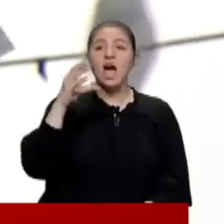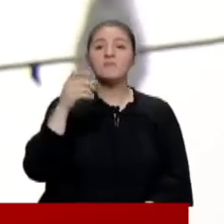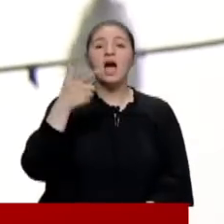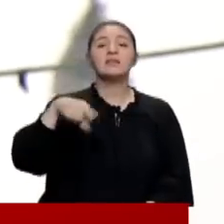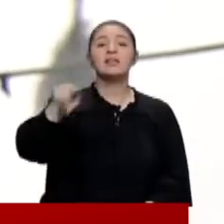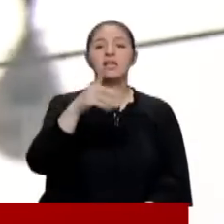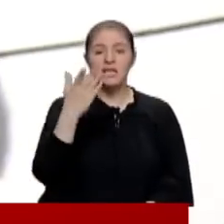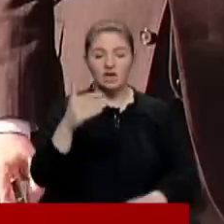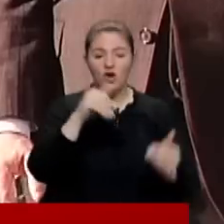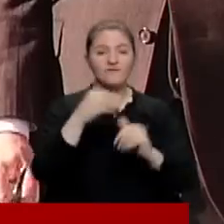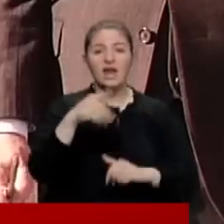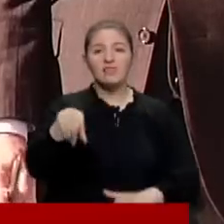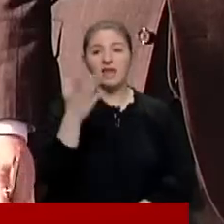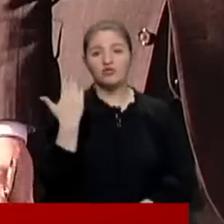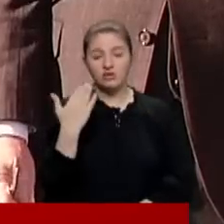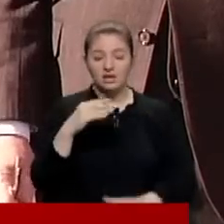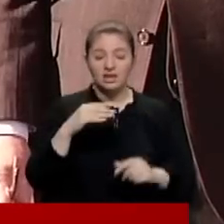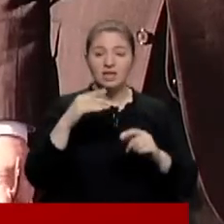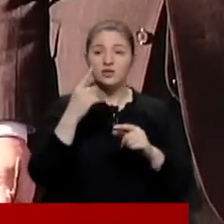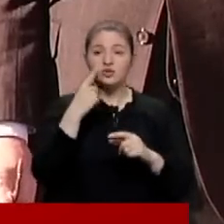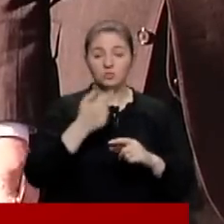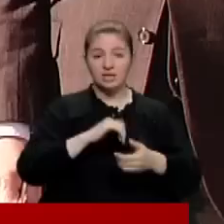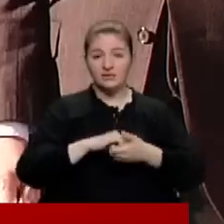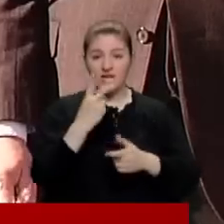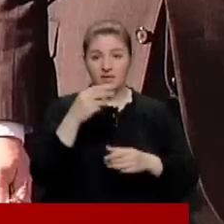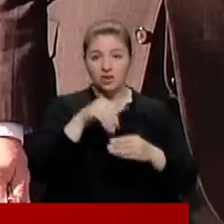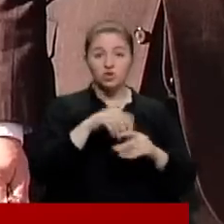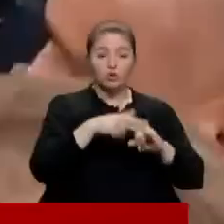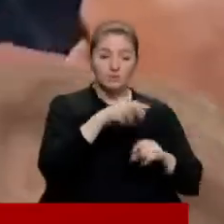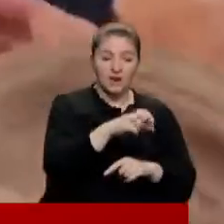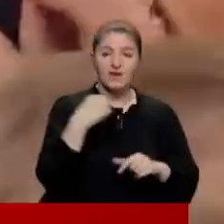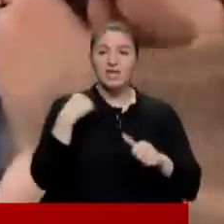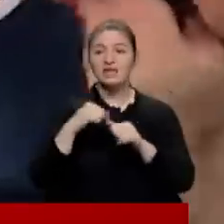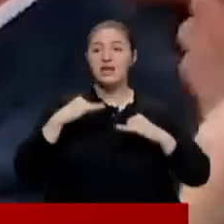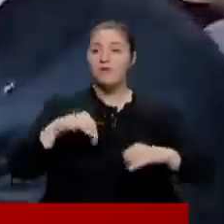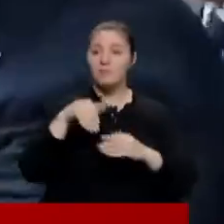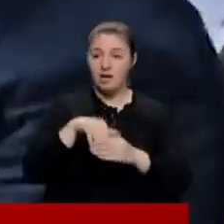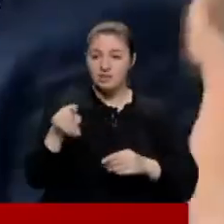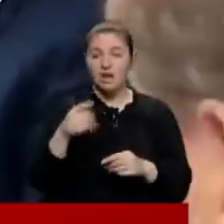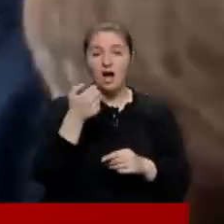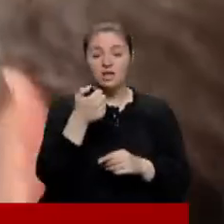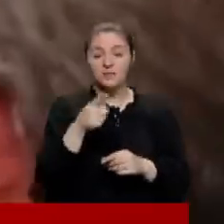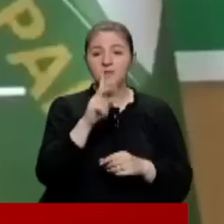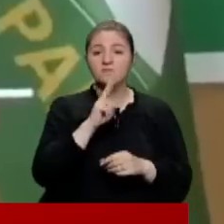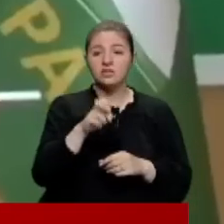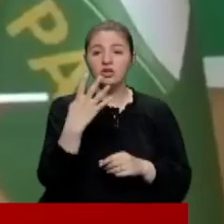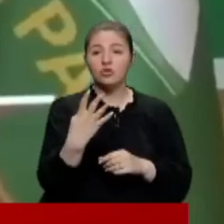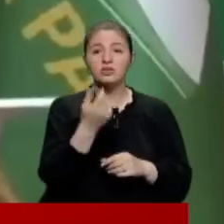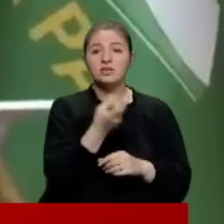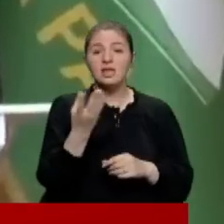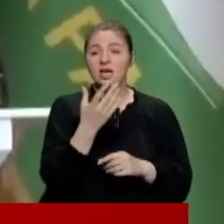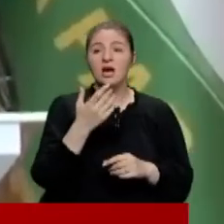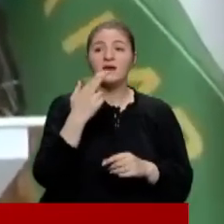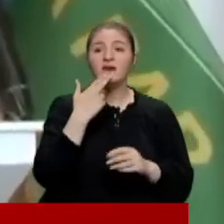Partili seçmenlerden. Cumhur İttifakı'nın iki partisi Hüdapar ve Yeniden Refah Partisi 6284 sayılı